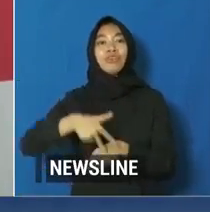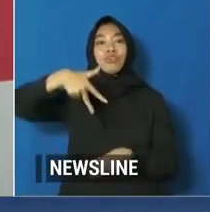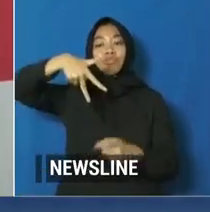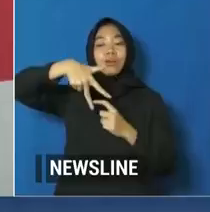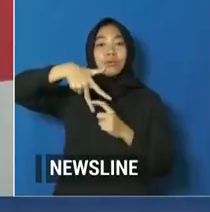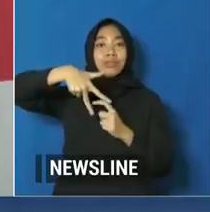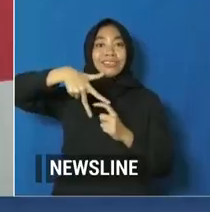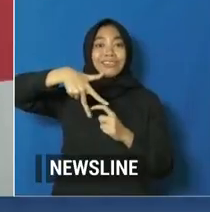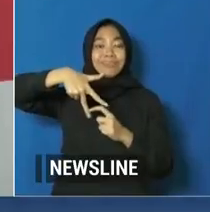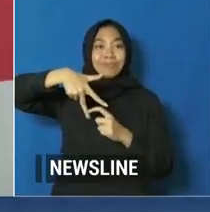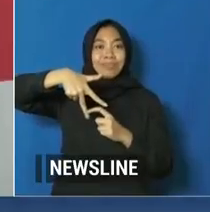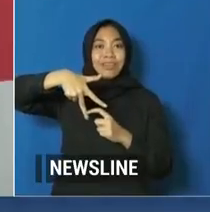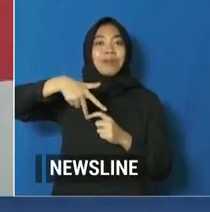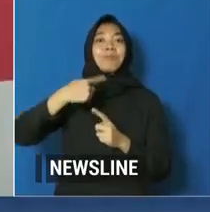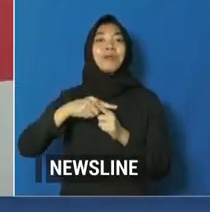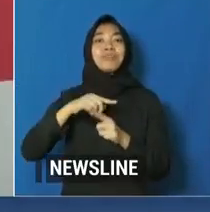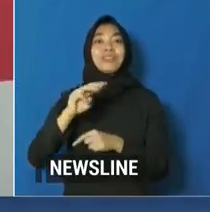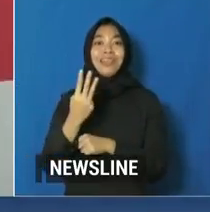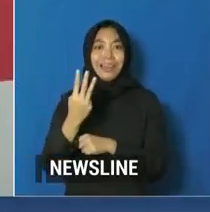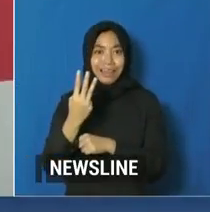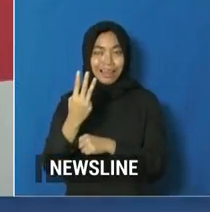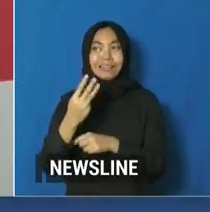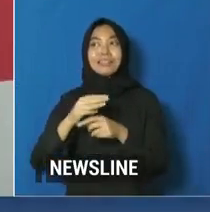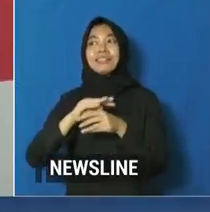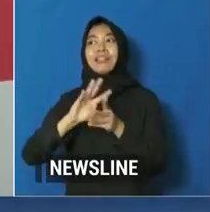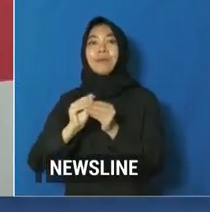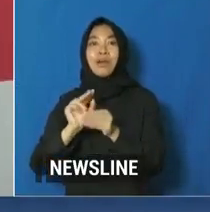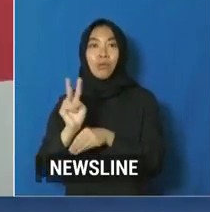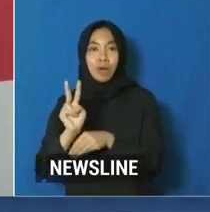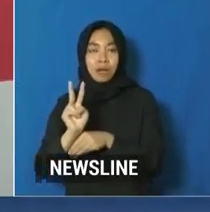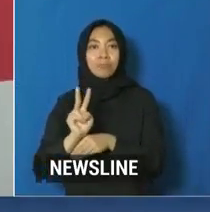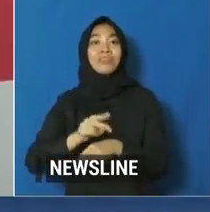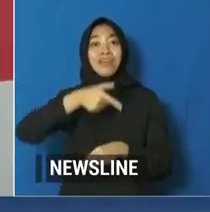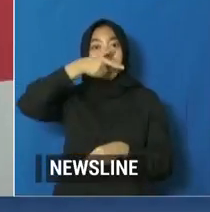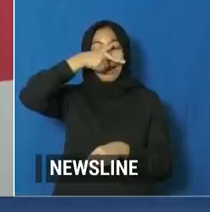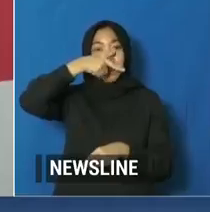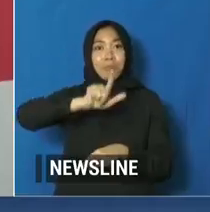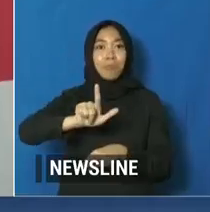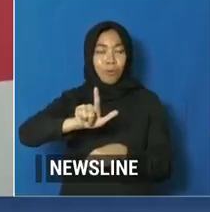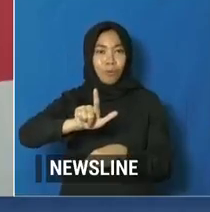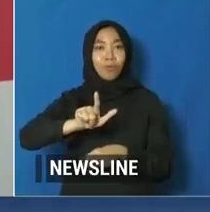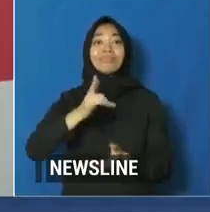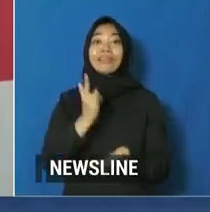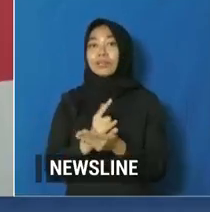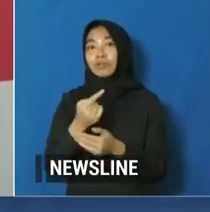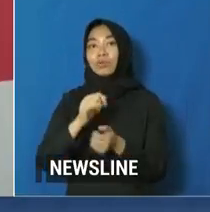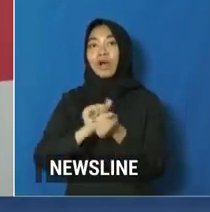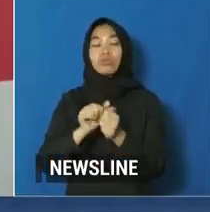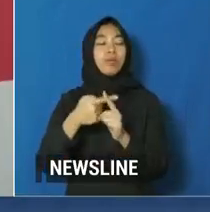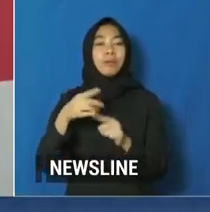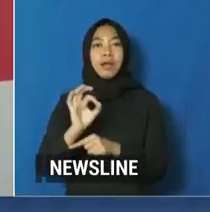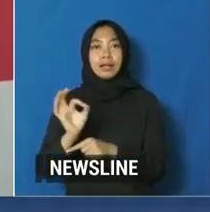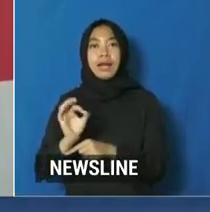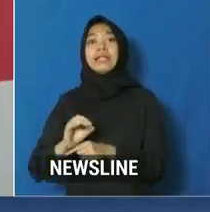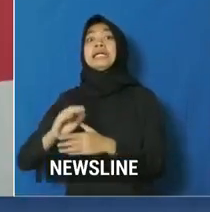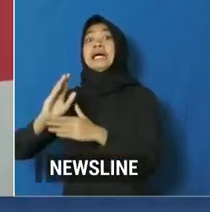Selatan ada 2 kasus baru, sehingga jumlahnya menjadi 2. Lampung tidak ada penambahan kasus, tetap 1. Kemudian Riau